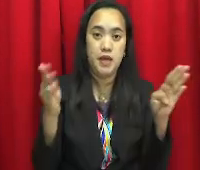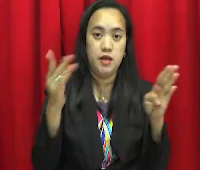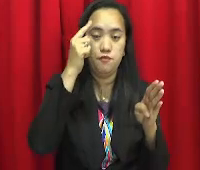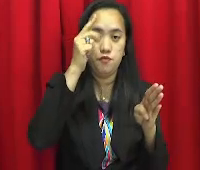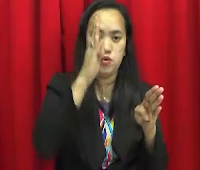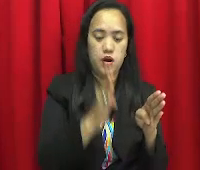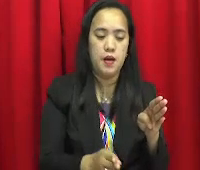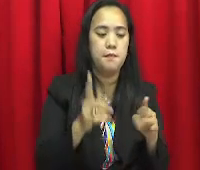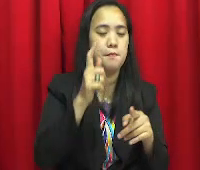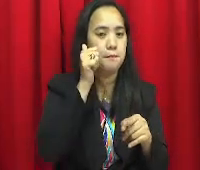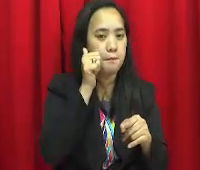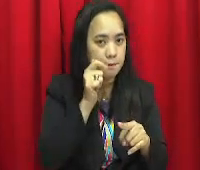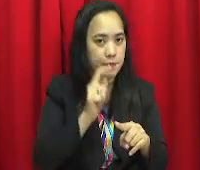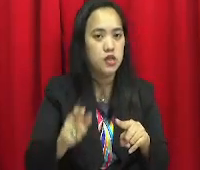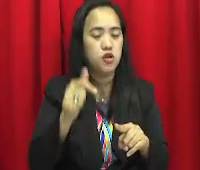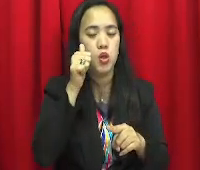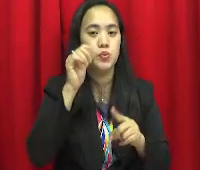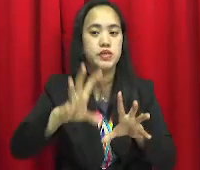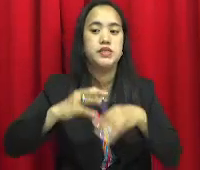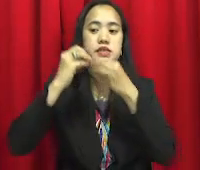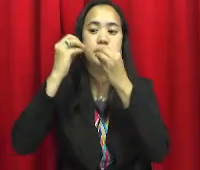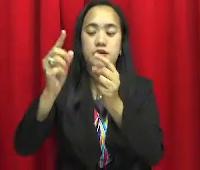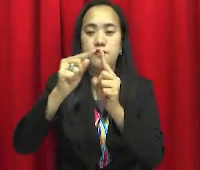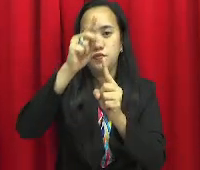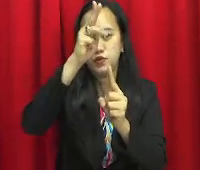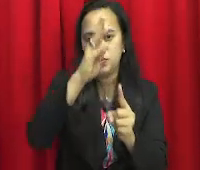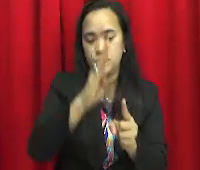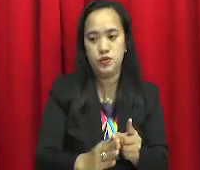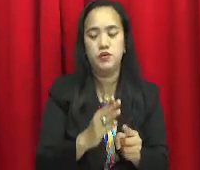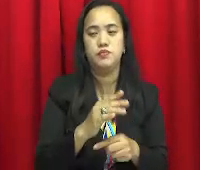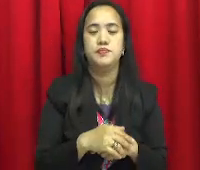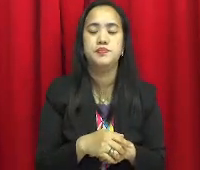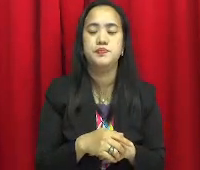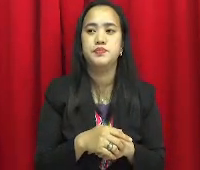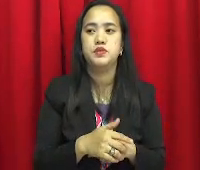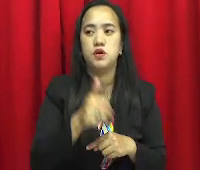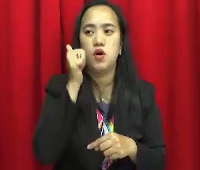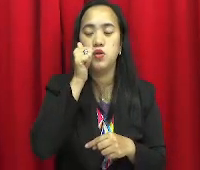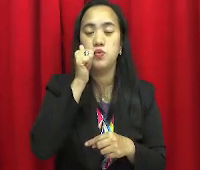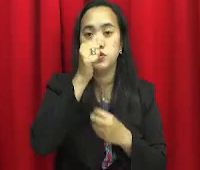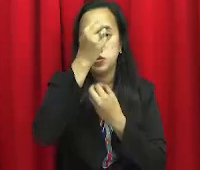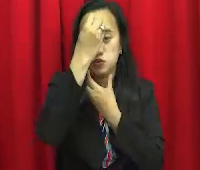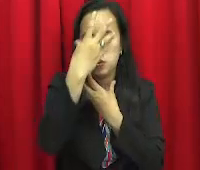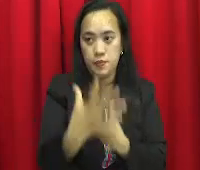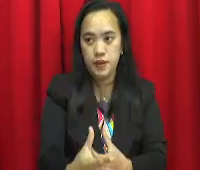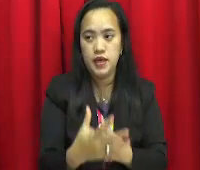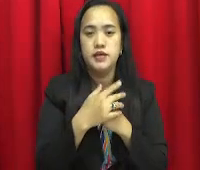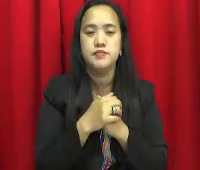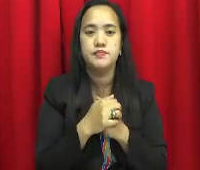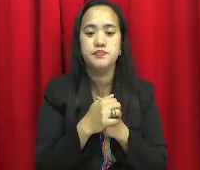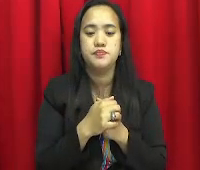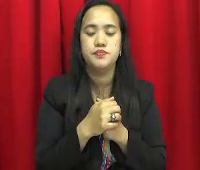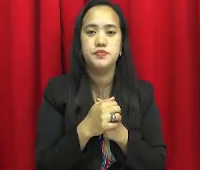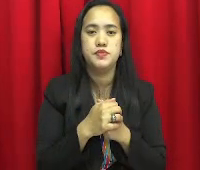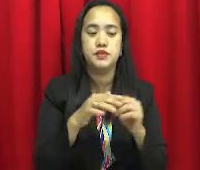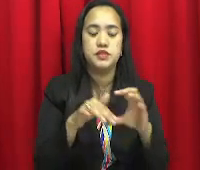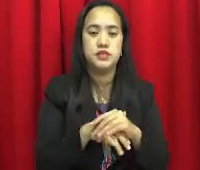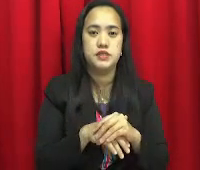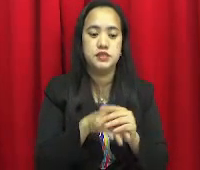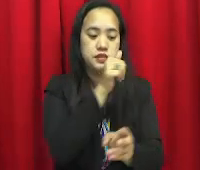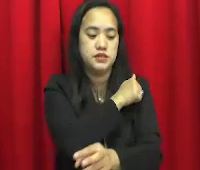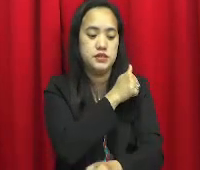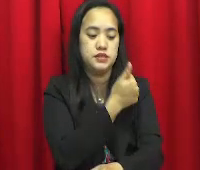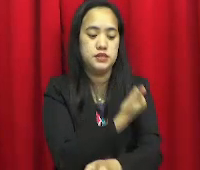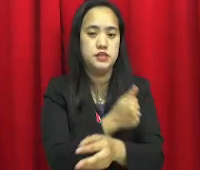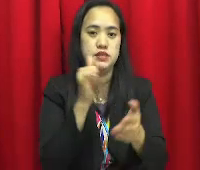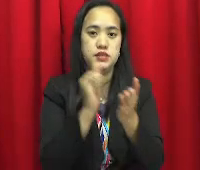ang mga kagustuhan niya sa ating buhay. Mag-submit sa kanyang salita, mag-submit sa authority na ibinigay niya sa